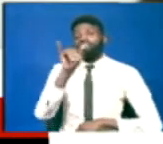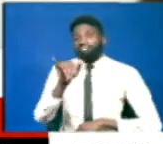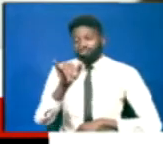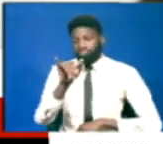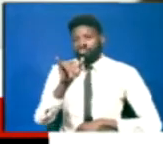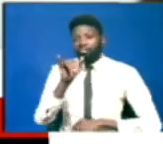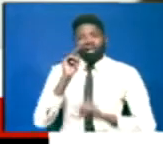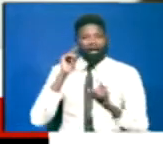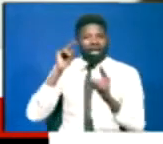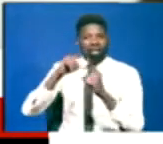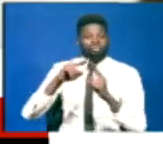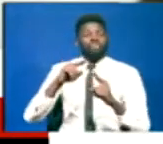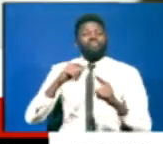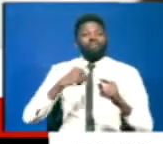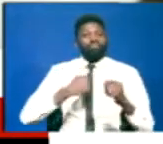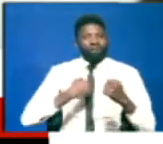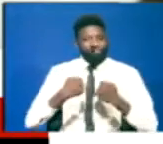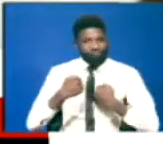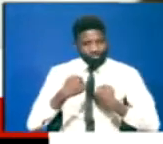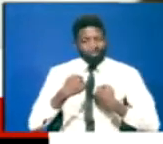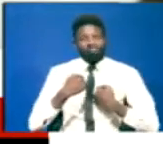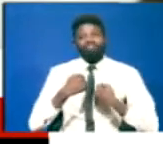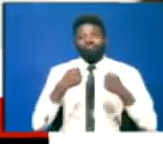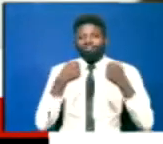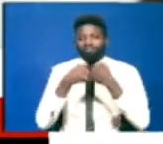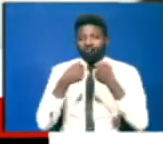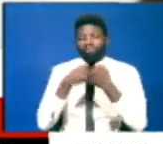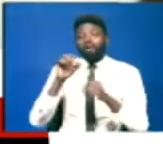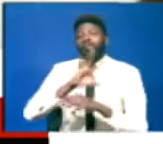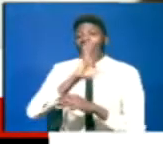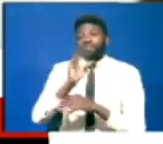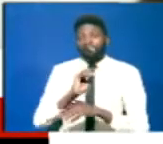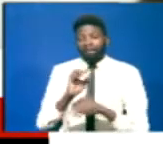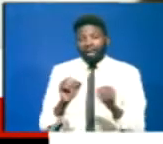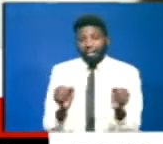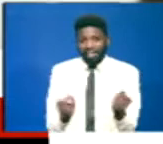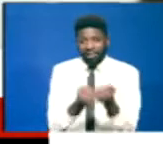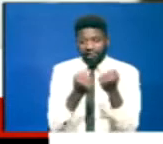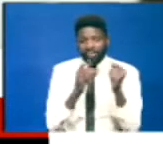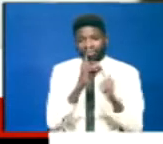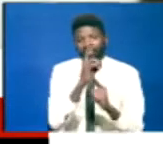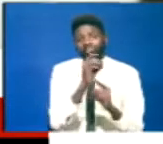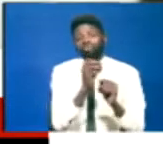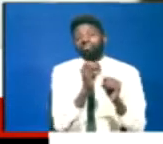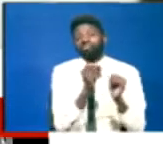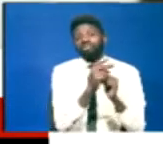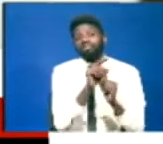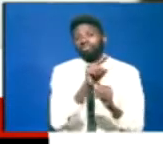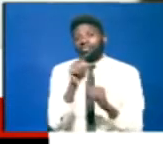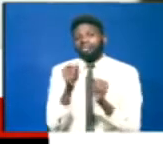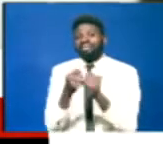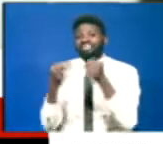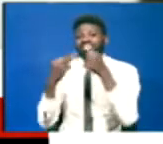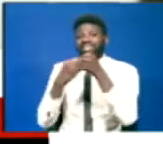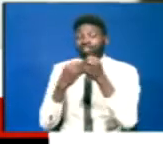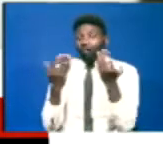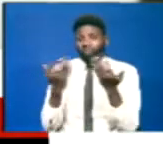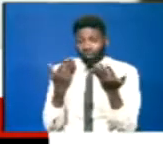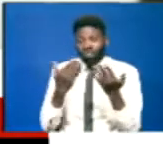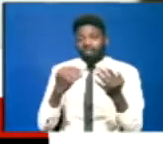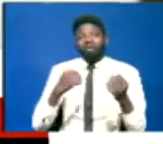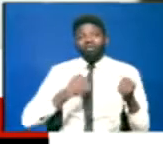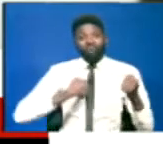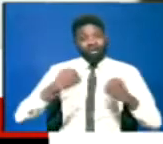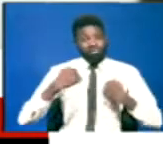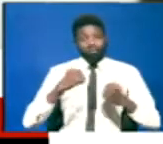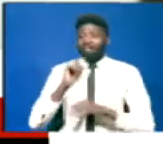barani Afrika yatakayoandaliwa baina ya tarehe 12 na 18 mwaka huu jijini Kigali huko Rwanda. Na Kenya